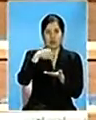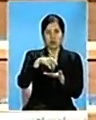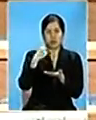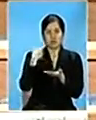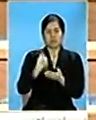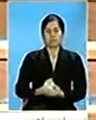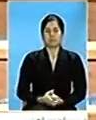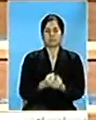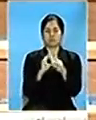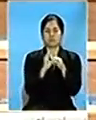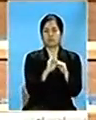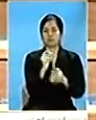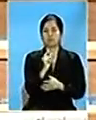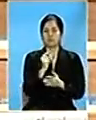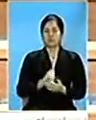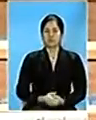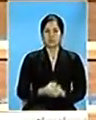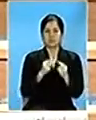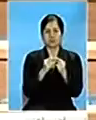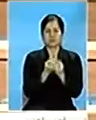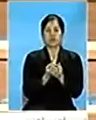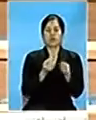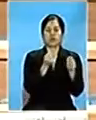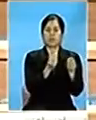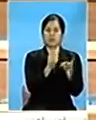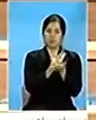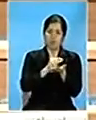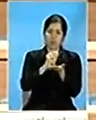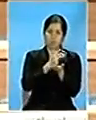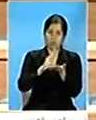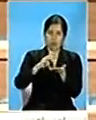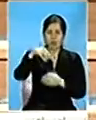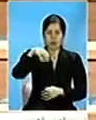การพัฒนาการเมืองให้กับวิทยาลัยป้องกันราชอาณาจักร